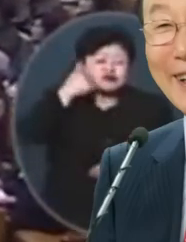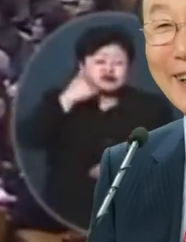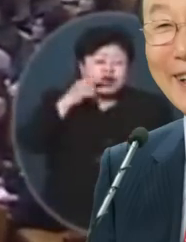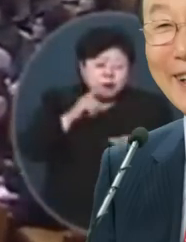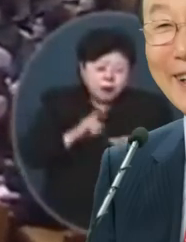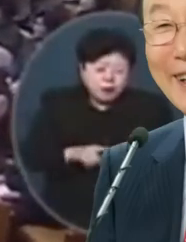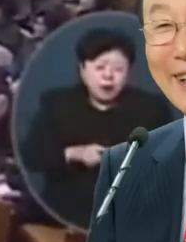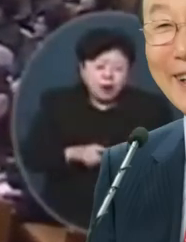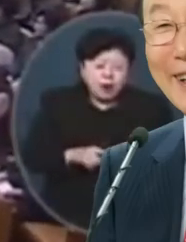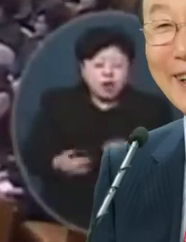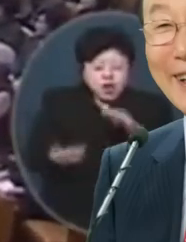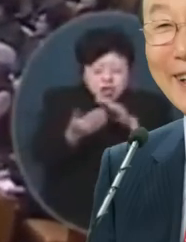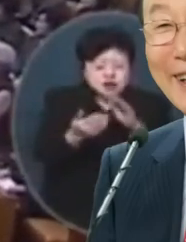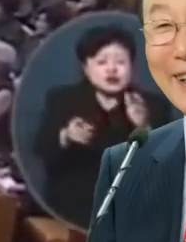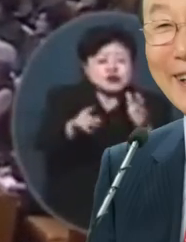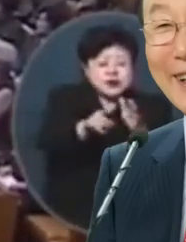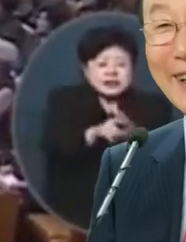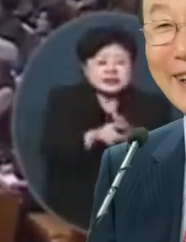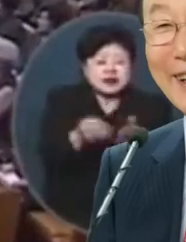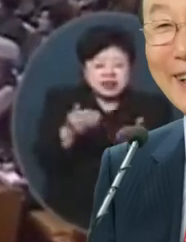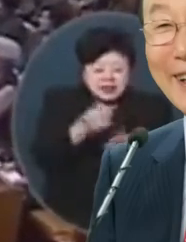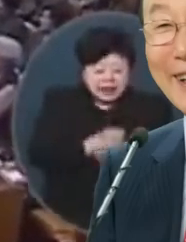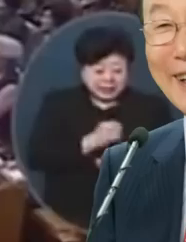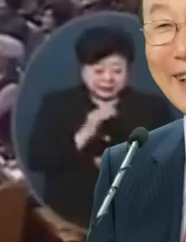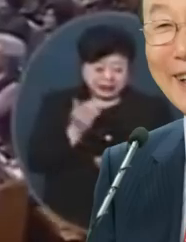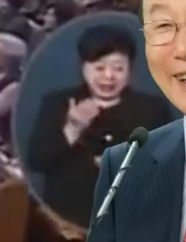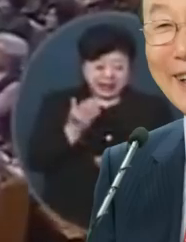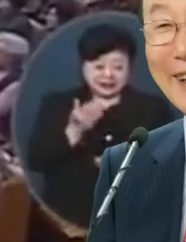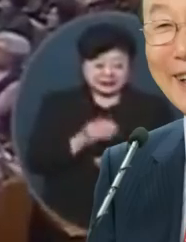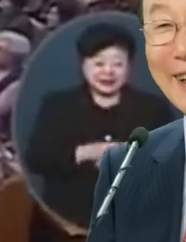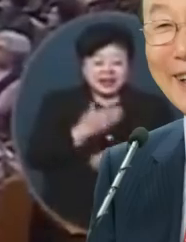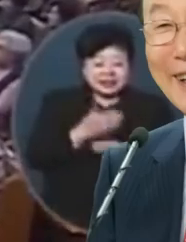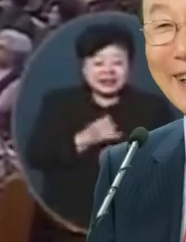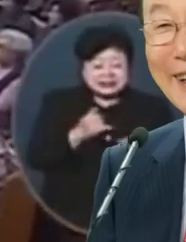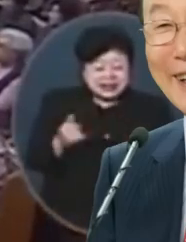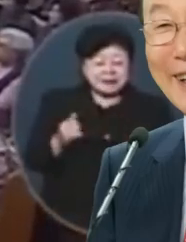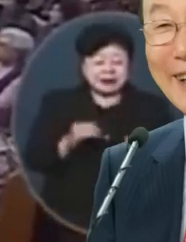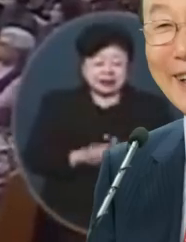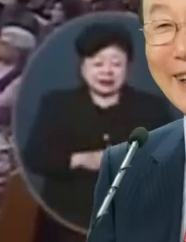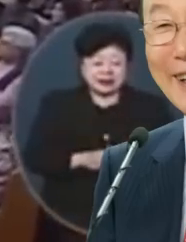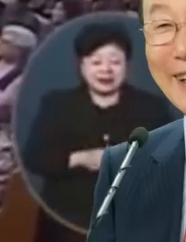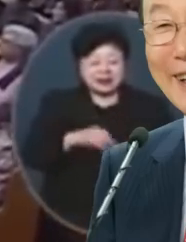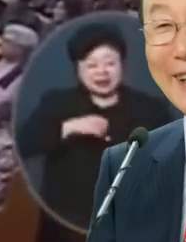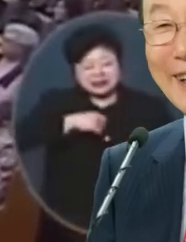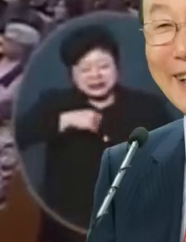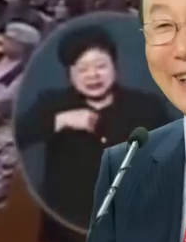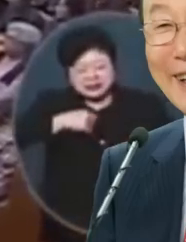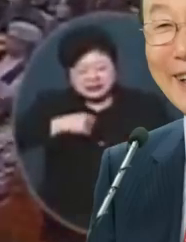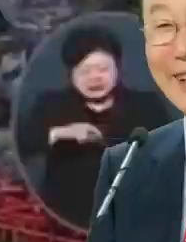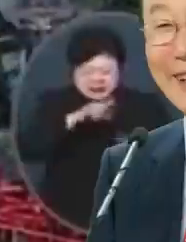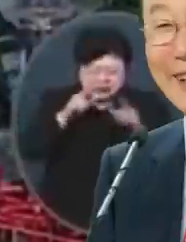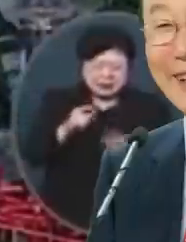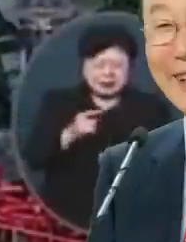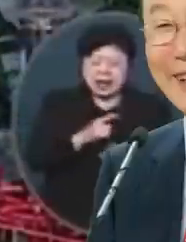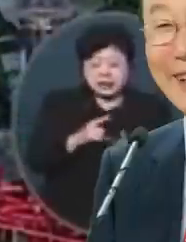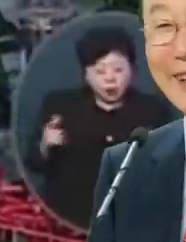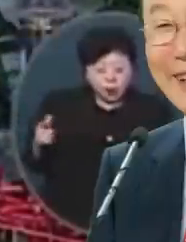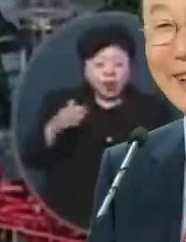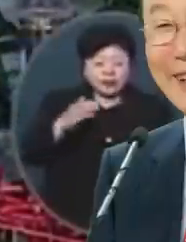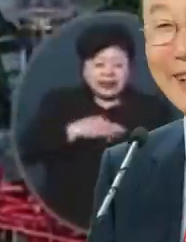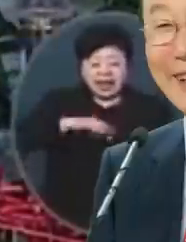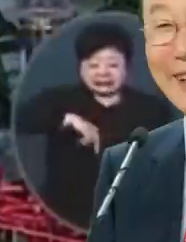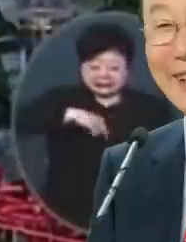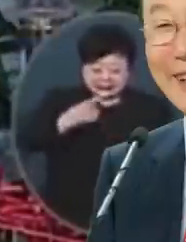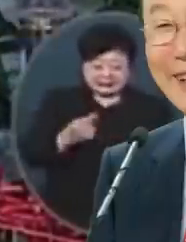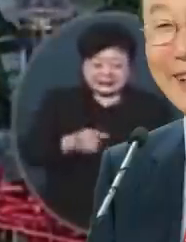목표를 이루기 위해서 일을 하게 됩니다. 다른 사람에게 끌려가는 삶이 아니라 나